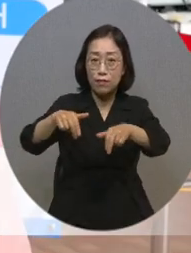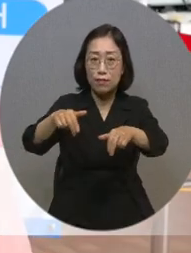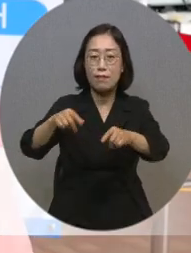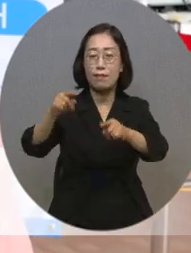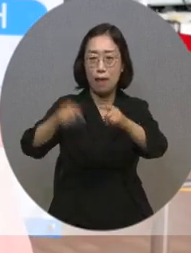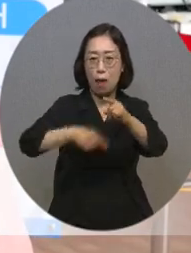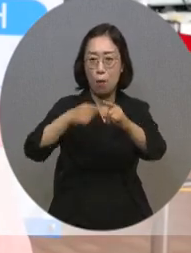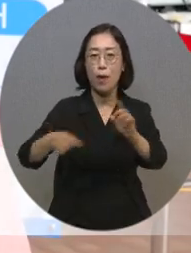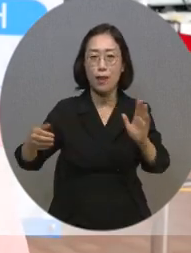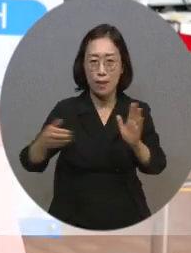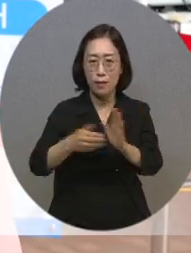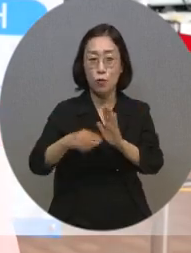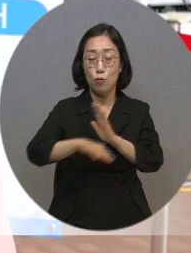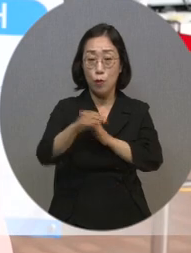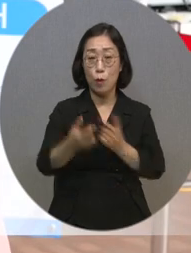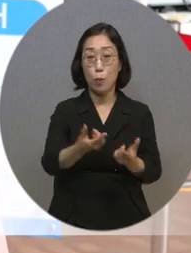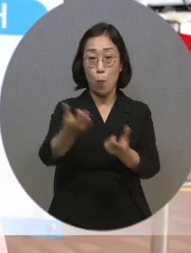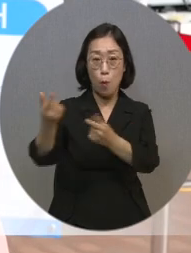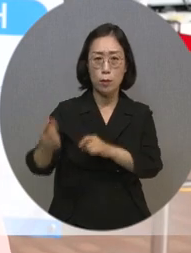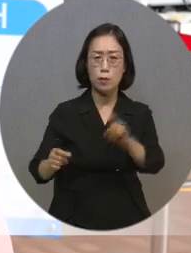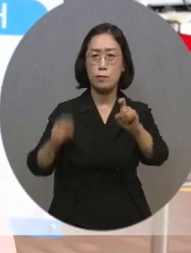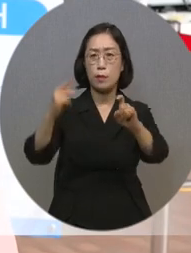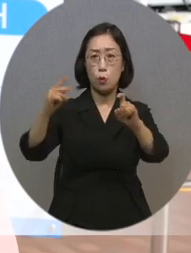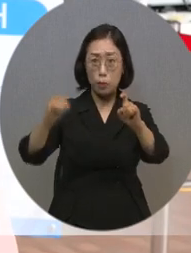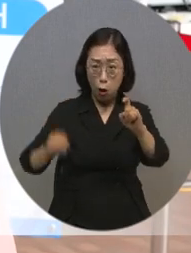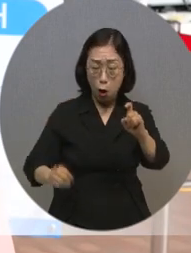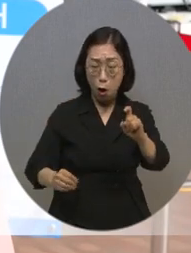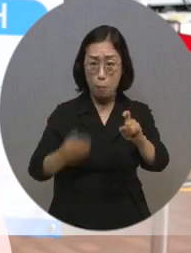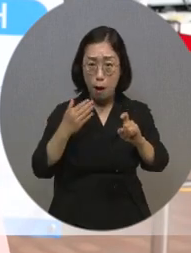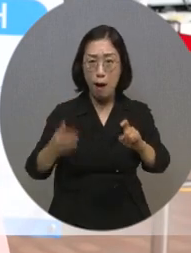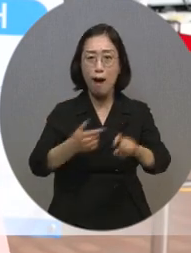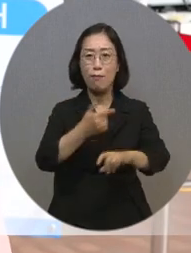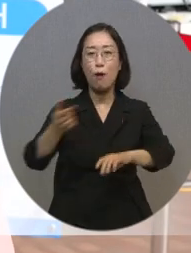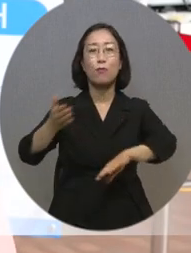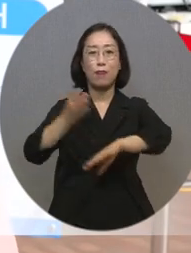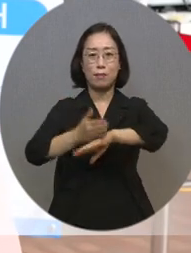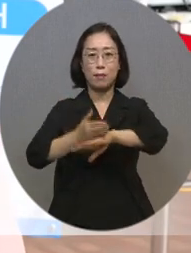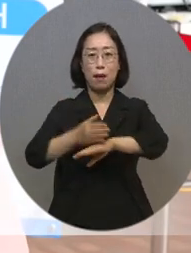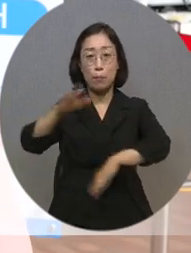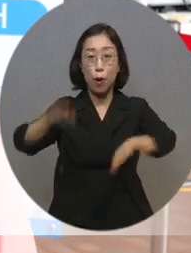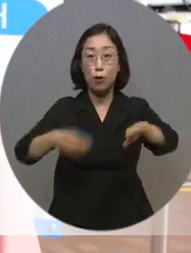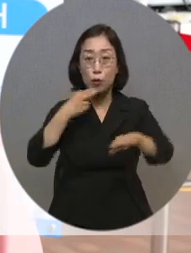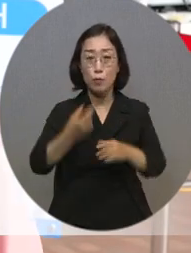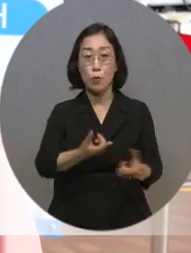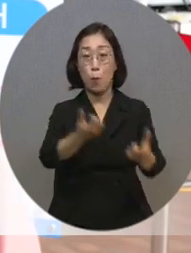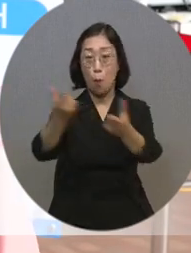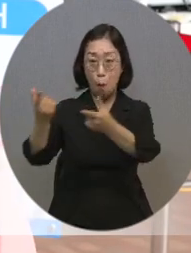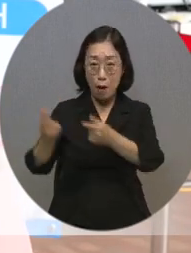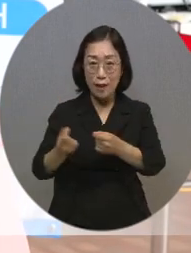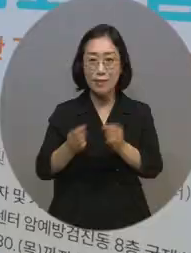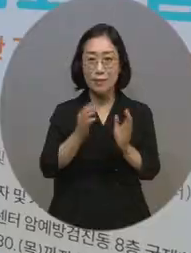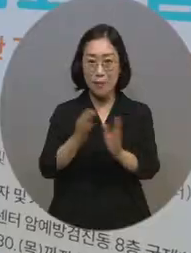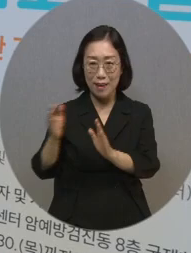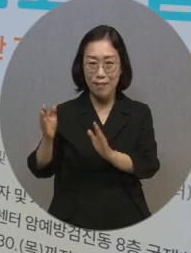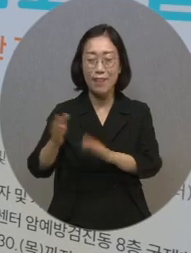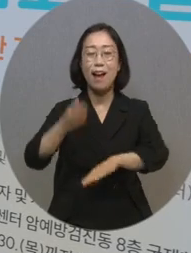했습니다. 똑같이 저희와 같이 10km 걷겠다고 하셔서 저희도 참 고마웠습니다. 흥미로워서 여러 사람들이 함께 걸을 수 있게 해주셔서